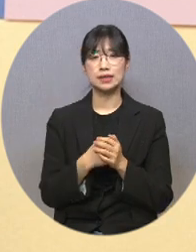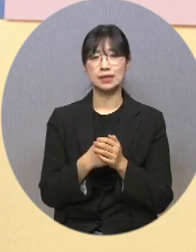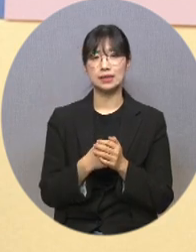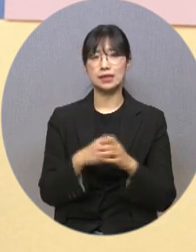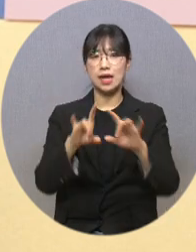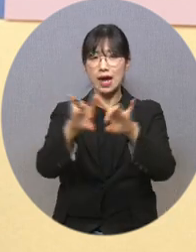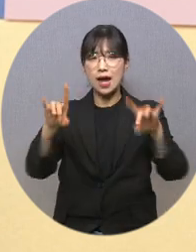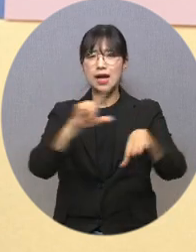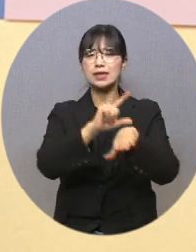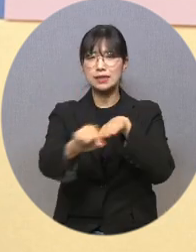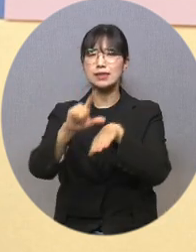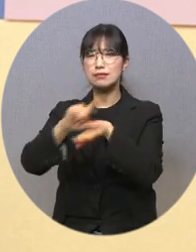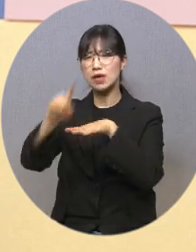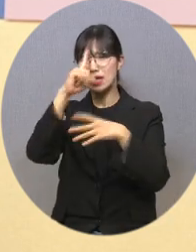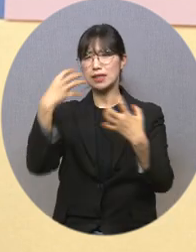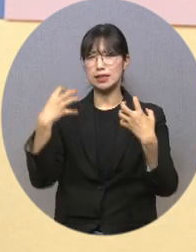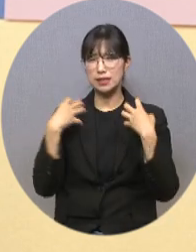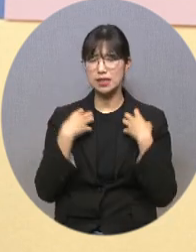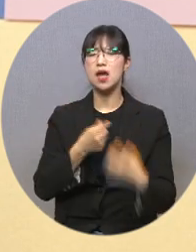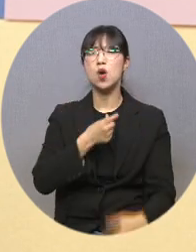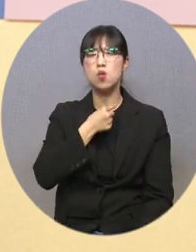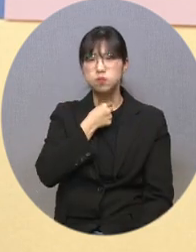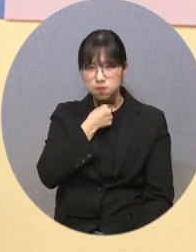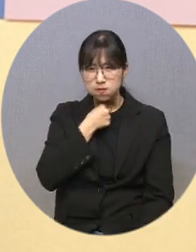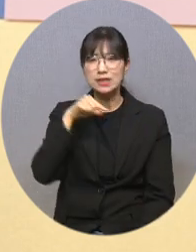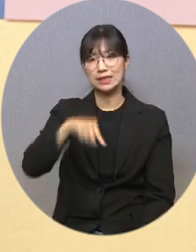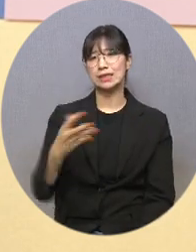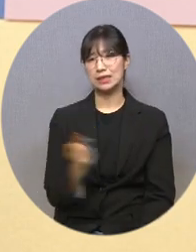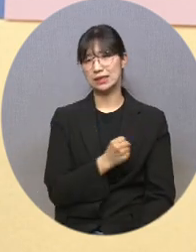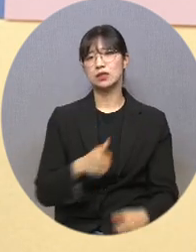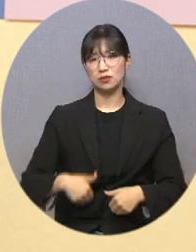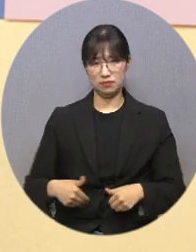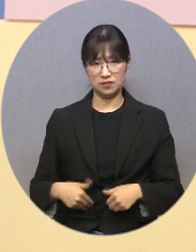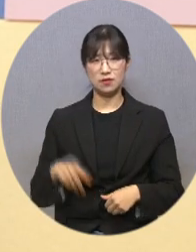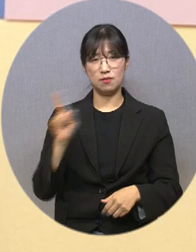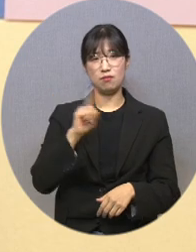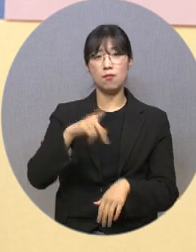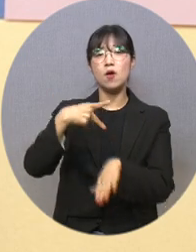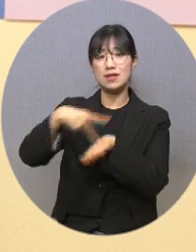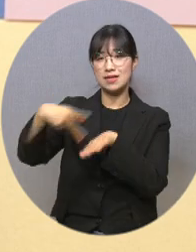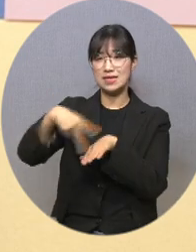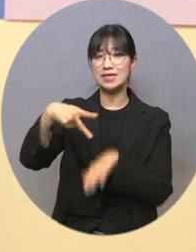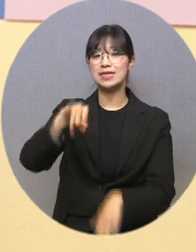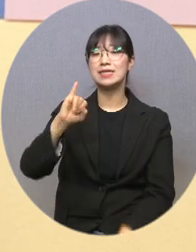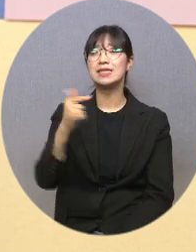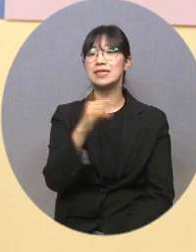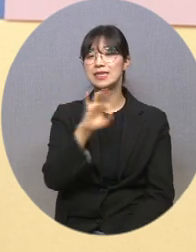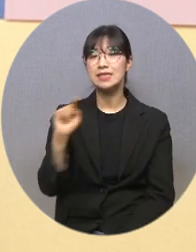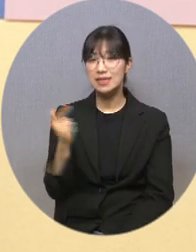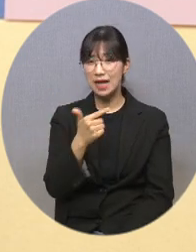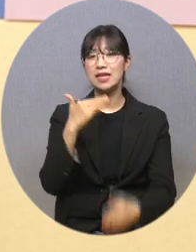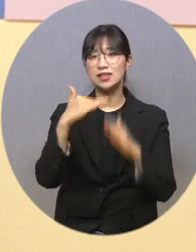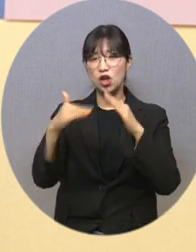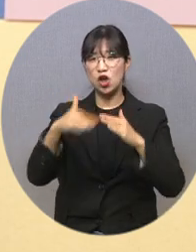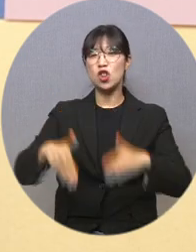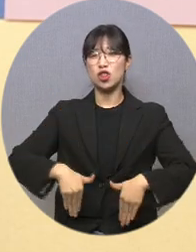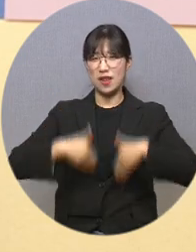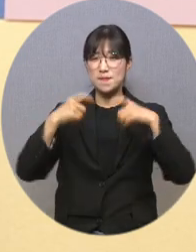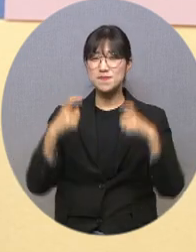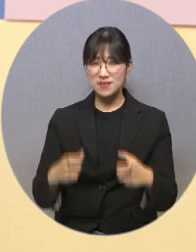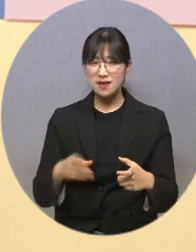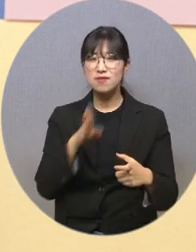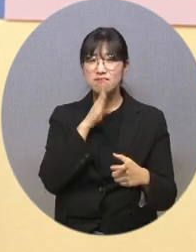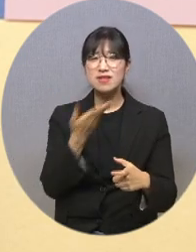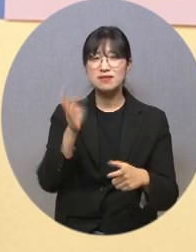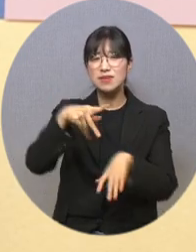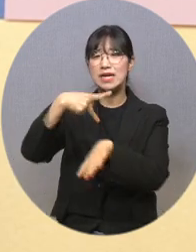각 지자체의 의지가 굉장히 중요하거든요. 여기에는 네. 뭐 신안 같은 경우 전남 도내지만은 신안군